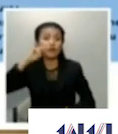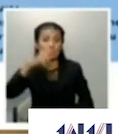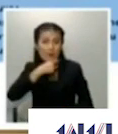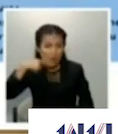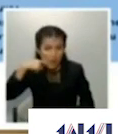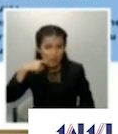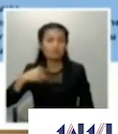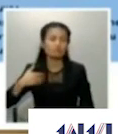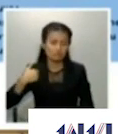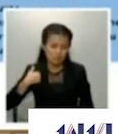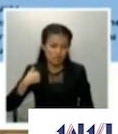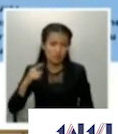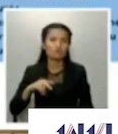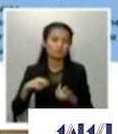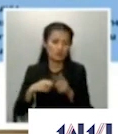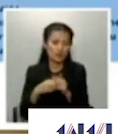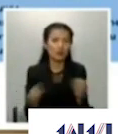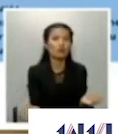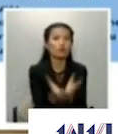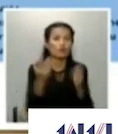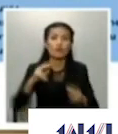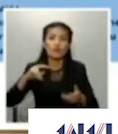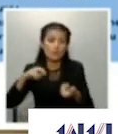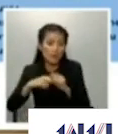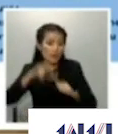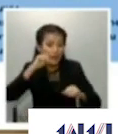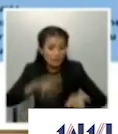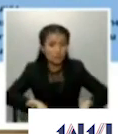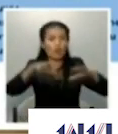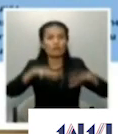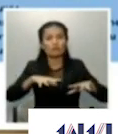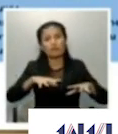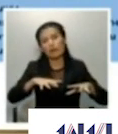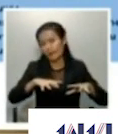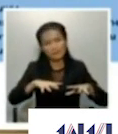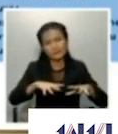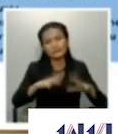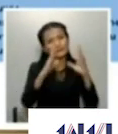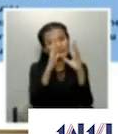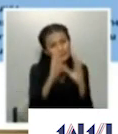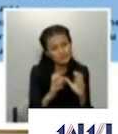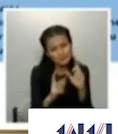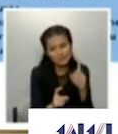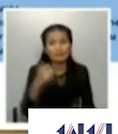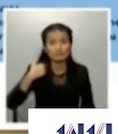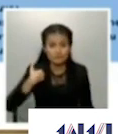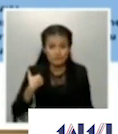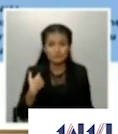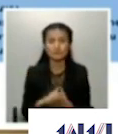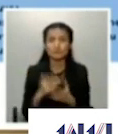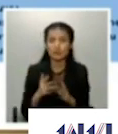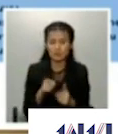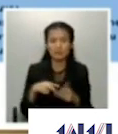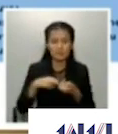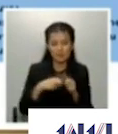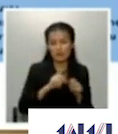ก็ดีผลกระทบน้ำท่วมมากก็กระทบเพราะฉะนั้นตรงนี้ต้องกราบเรียนท่านประธานท่านสมา